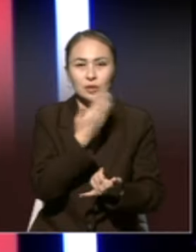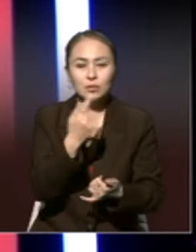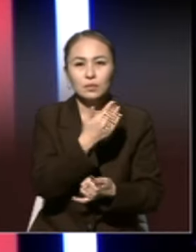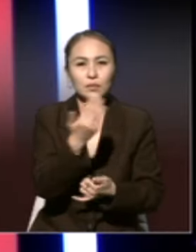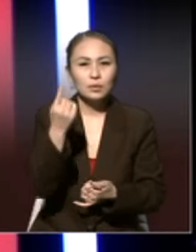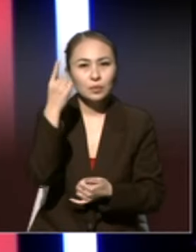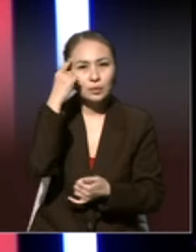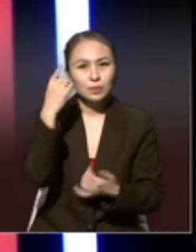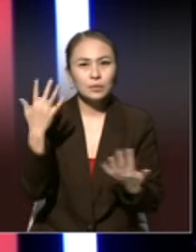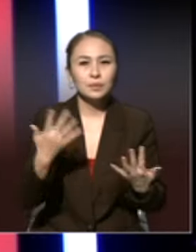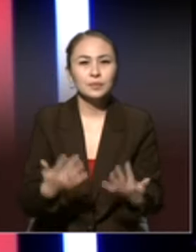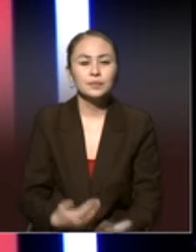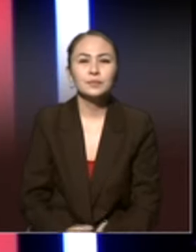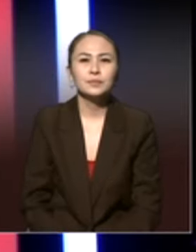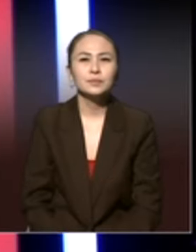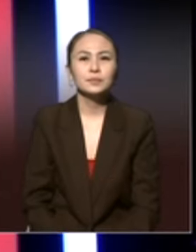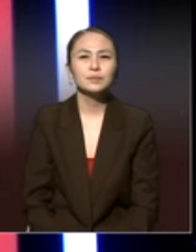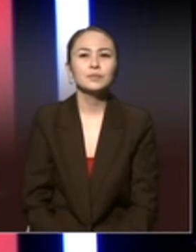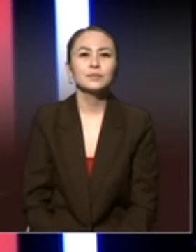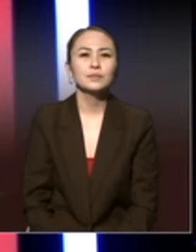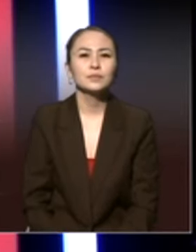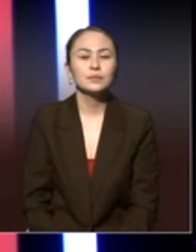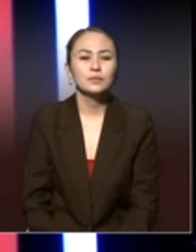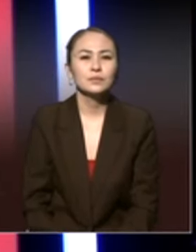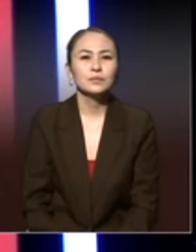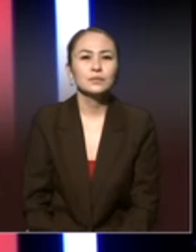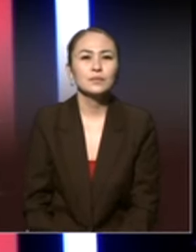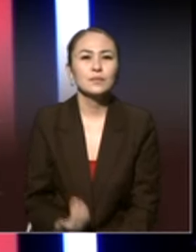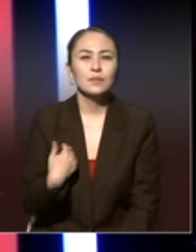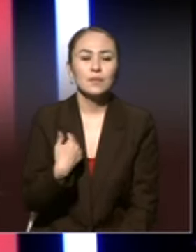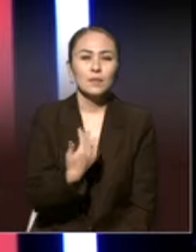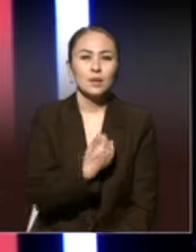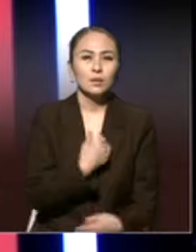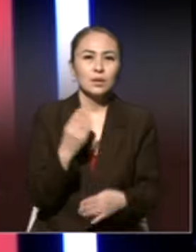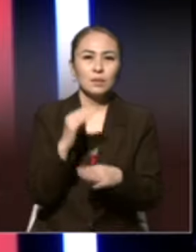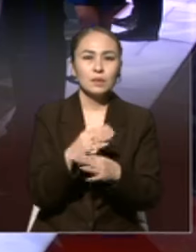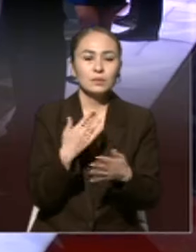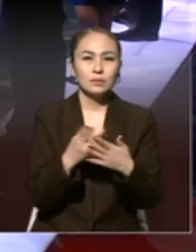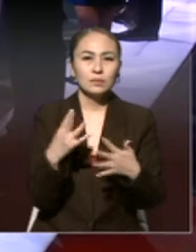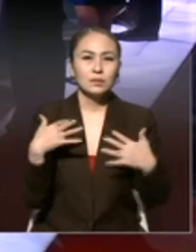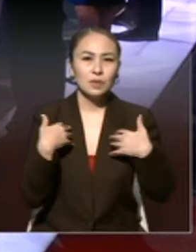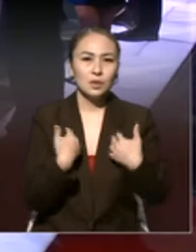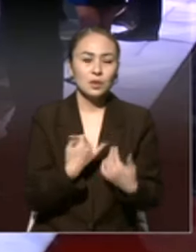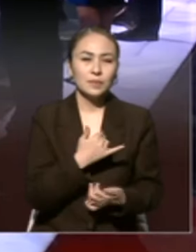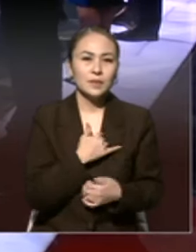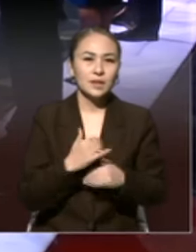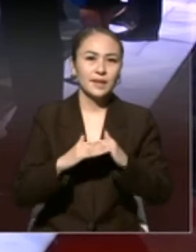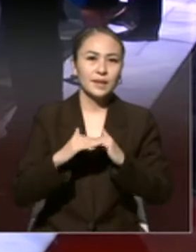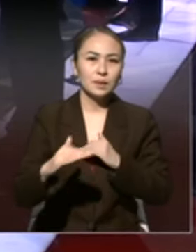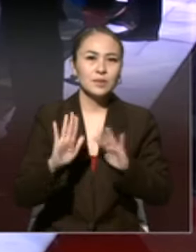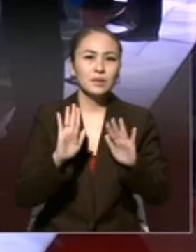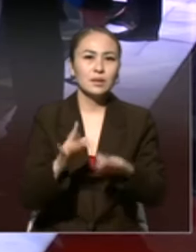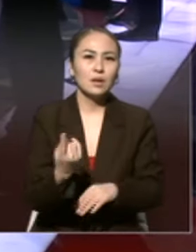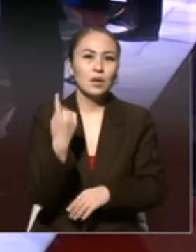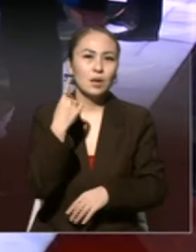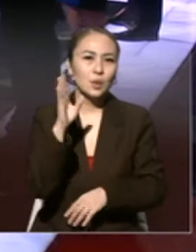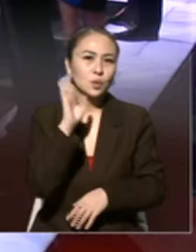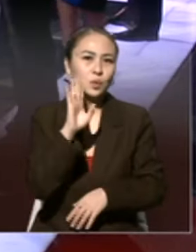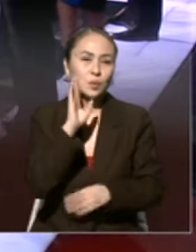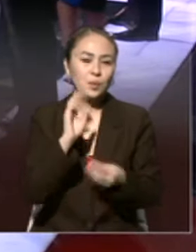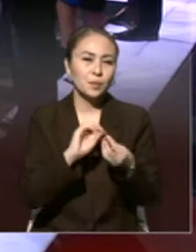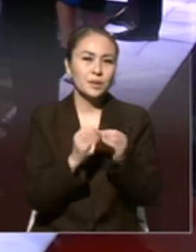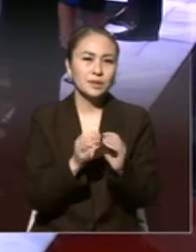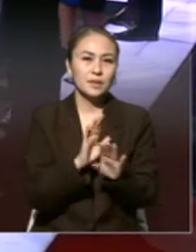ойлайсыздар? Бұл, мен айтып кетейін, рұқсат болса. Бұл өкінішке орай біздің еліміздегі тек қана осы су саласында ғана